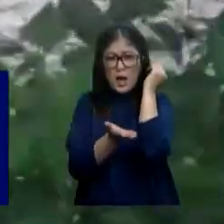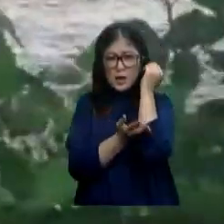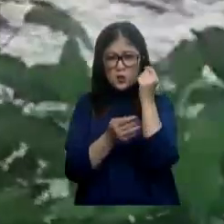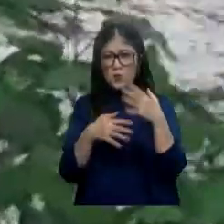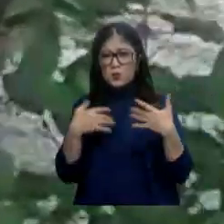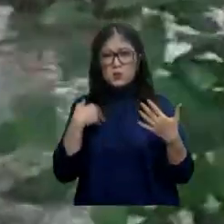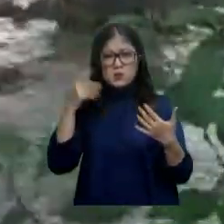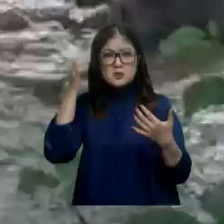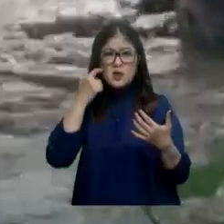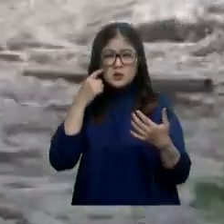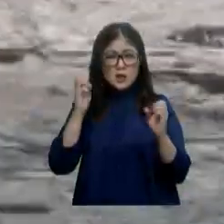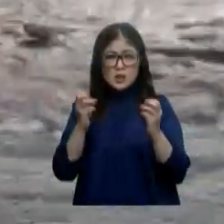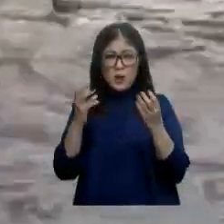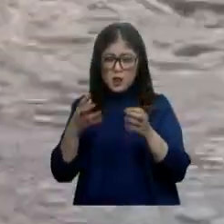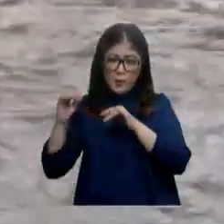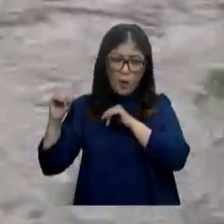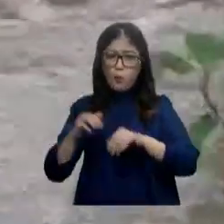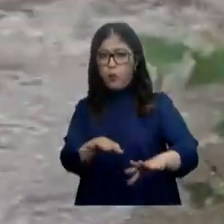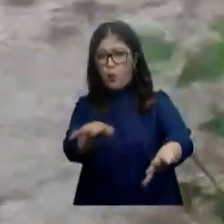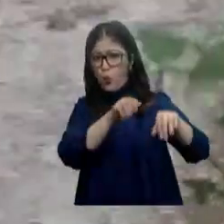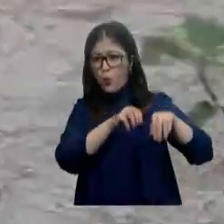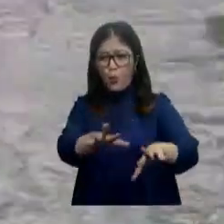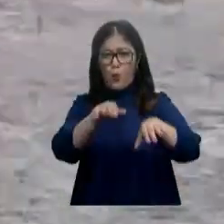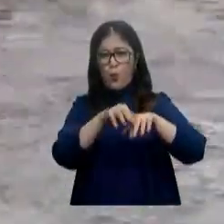Selasa kemarin. Petugas masih mendata dampak dari